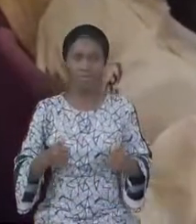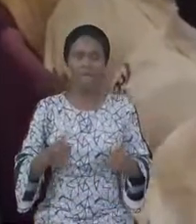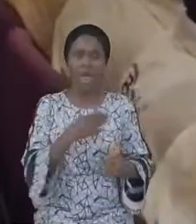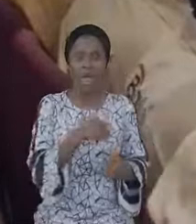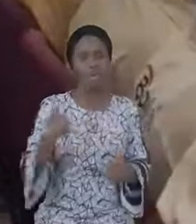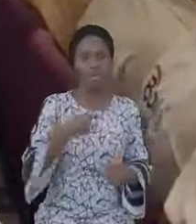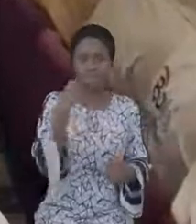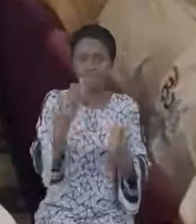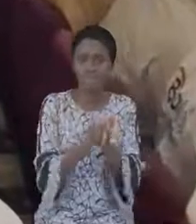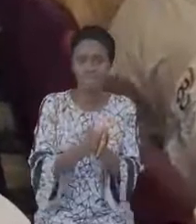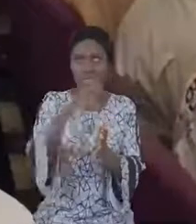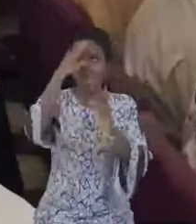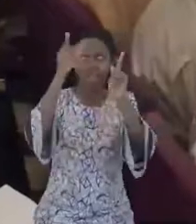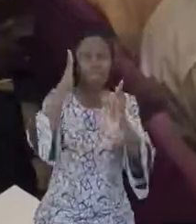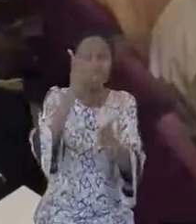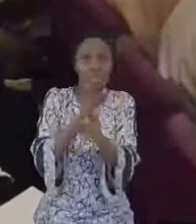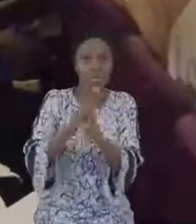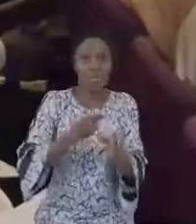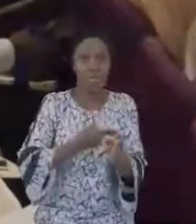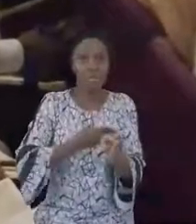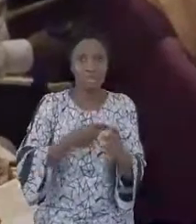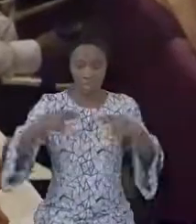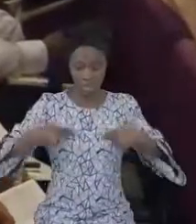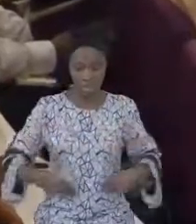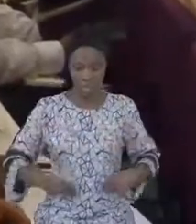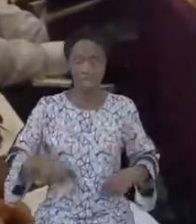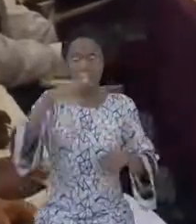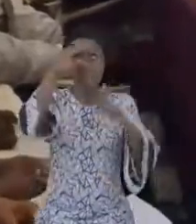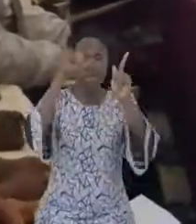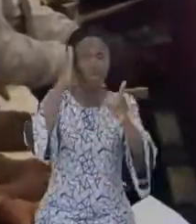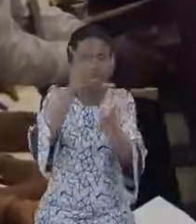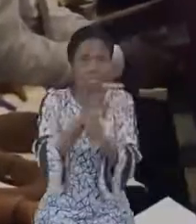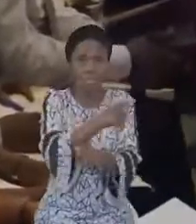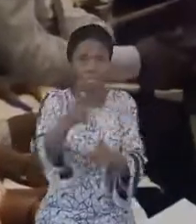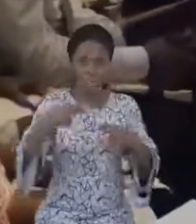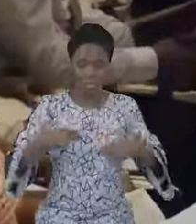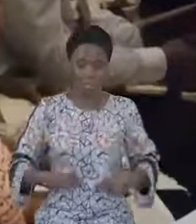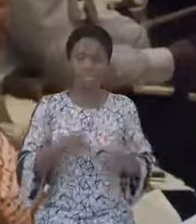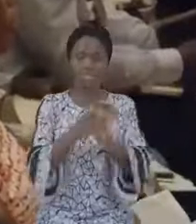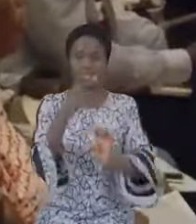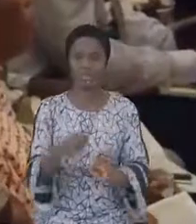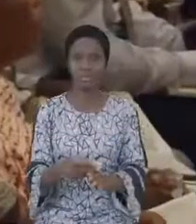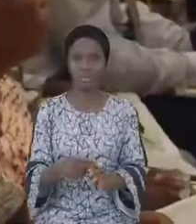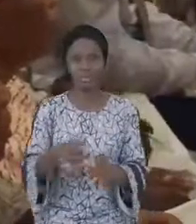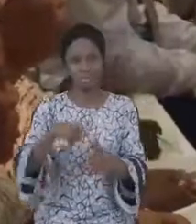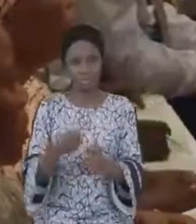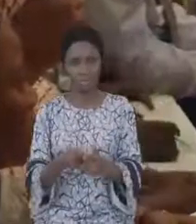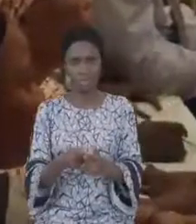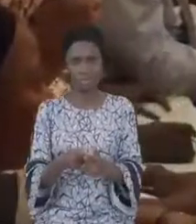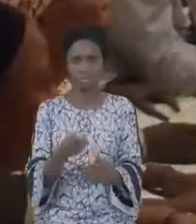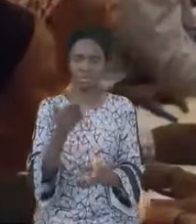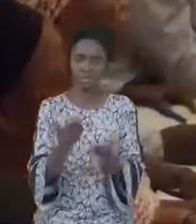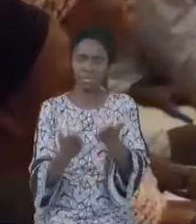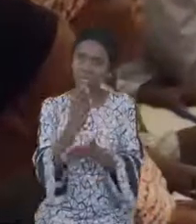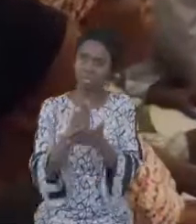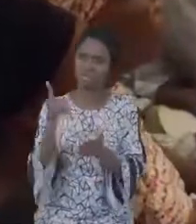te gardera en bonne santé. Et puis quelqu'un va regarder à son côté, dit que, et s'il en sera, s'il